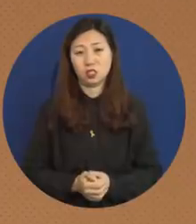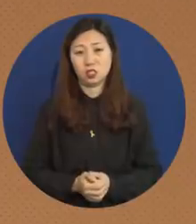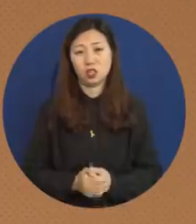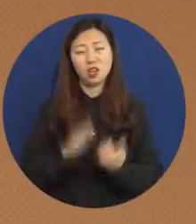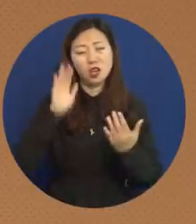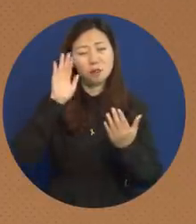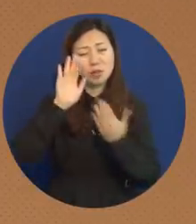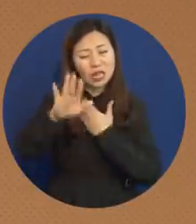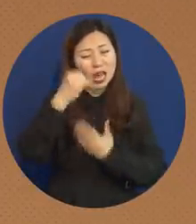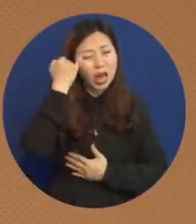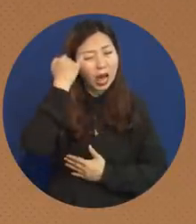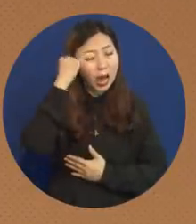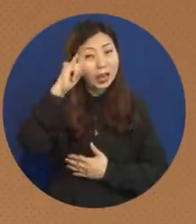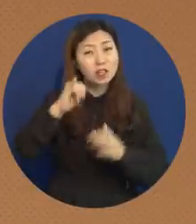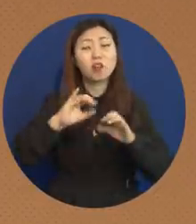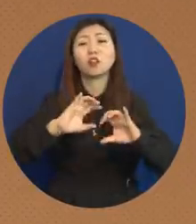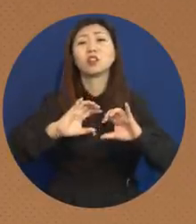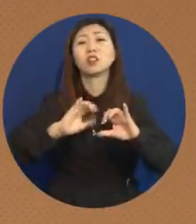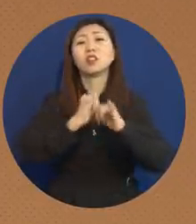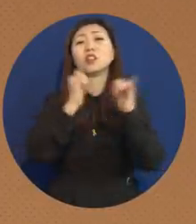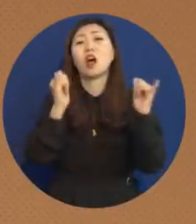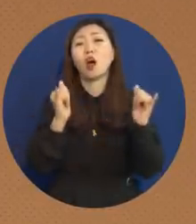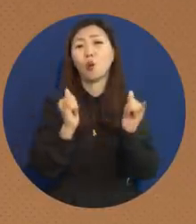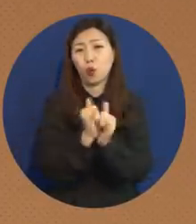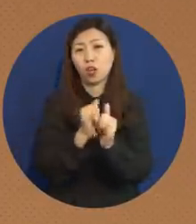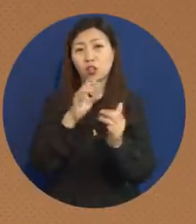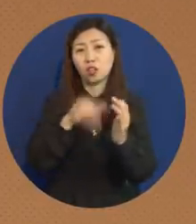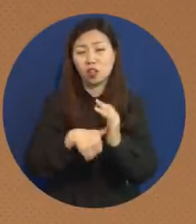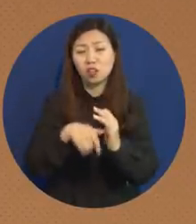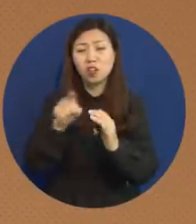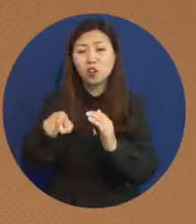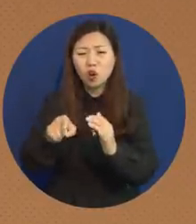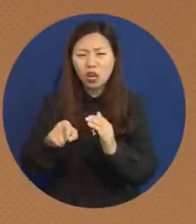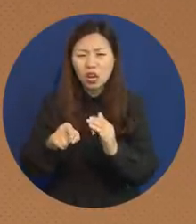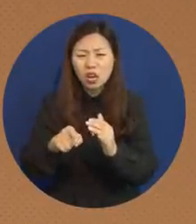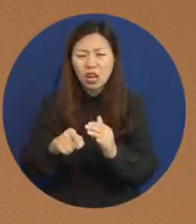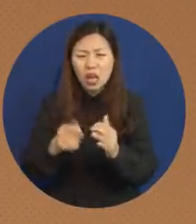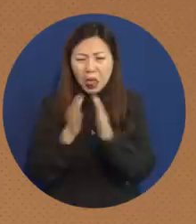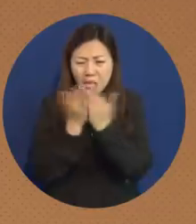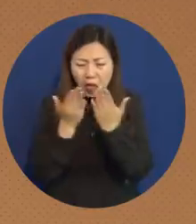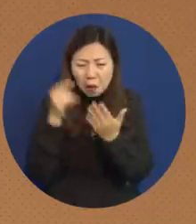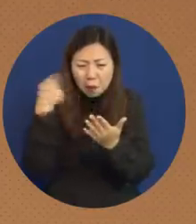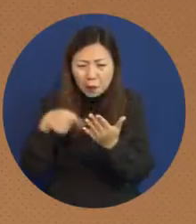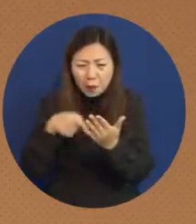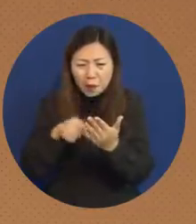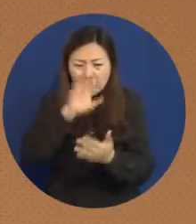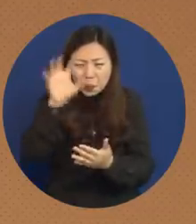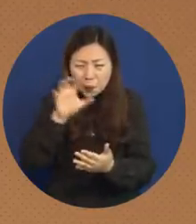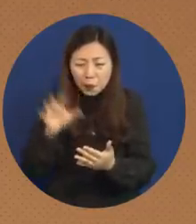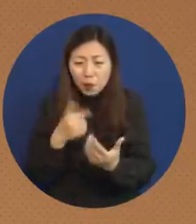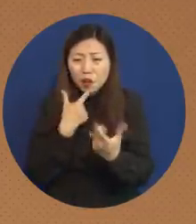이제 미래의 창조 시대에는 이런 교육은 이제 별 효과가 없어져요.